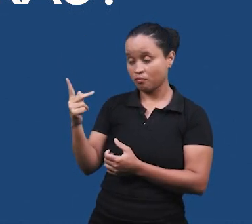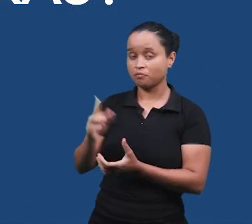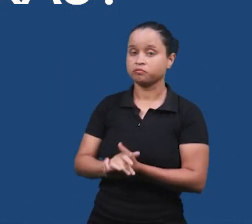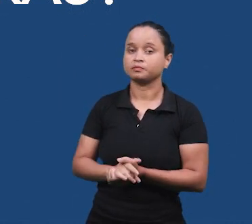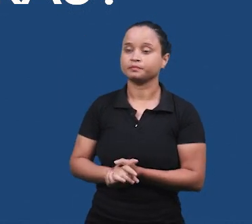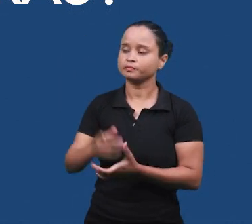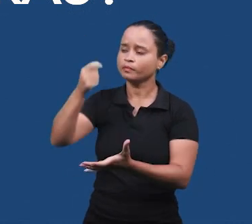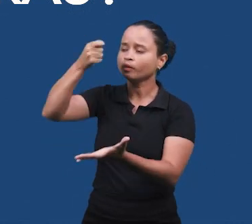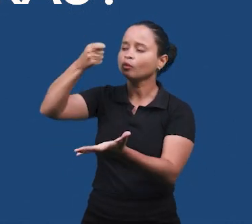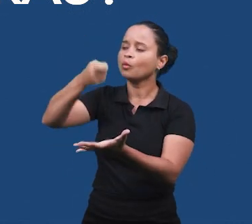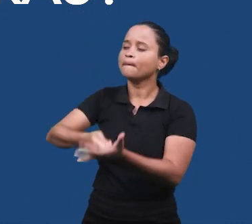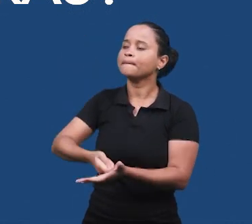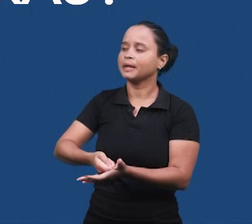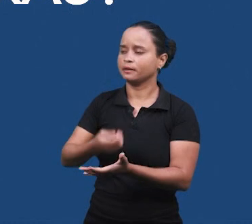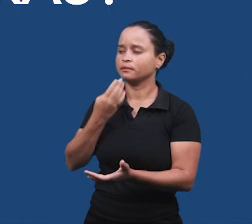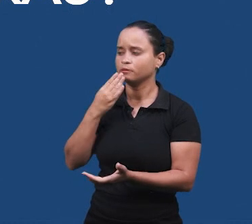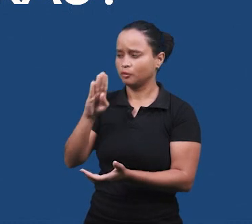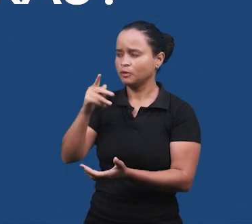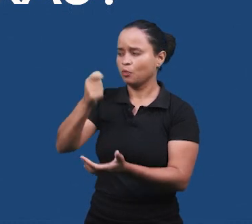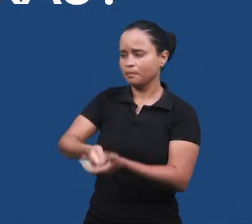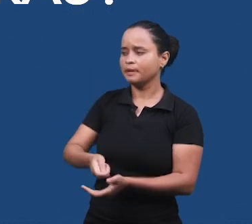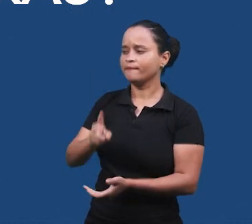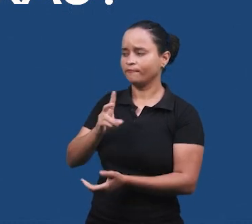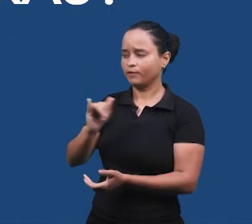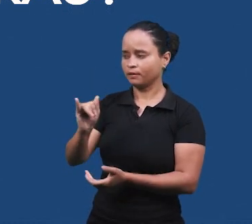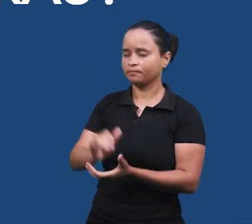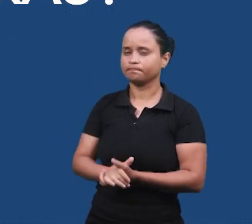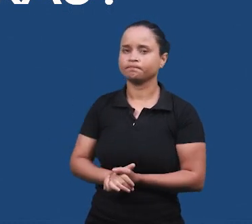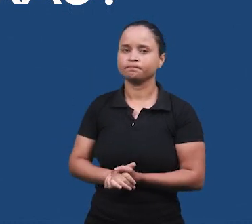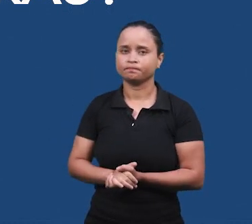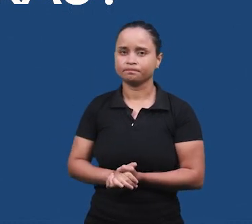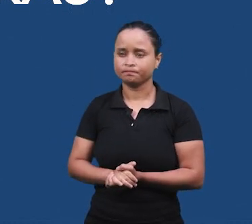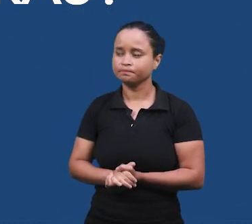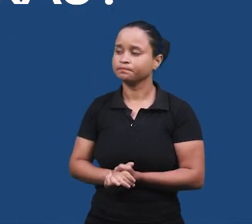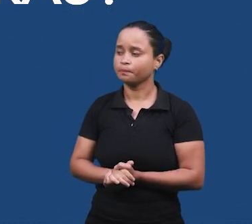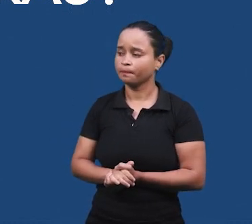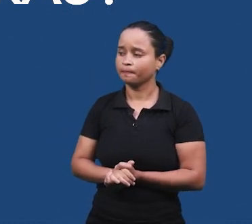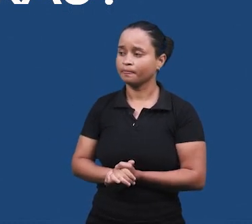Seigneur accomplira la parole qu'il a dit.